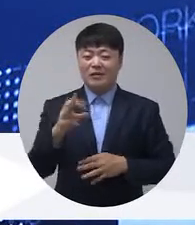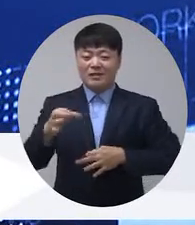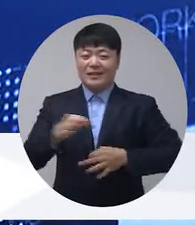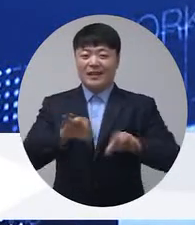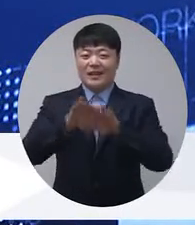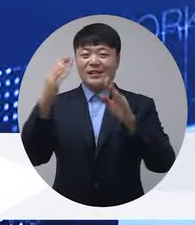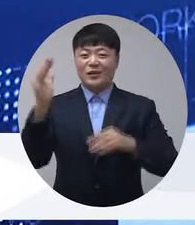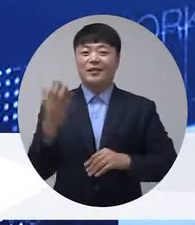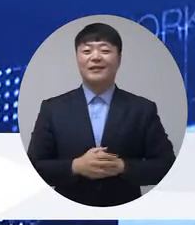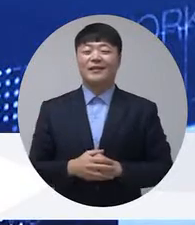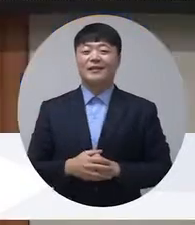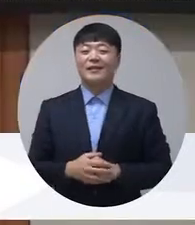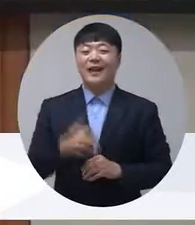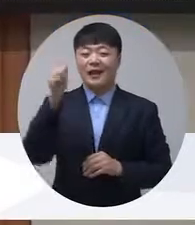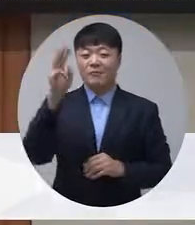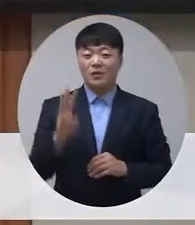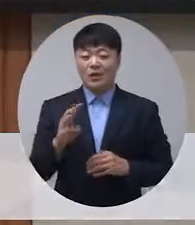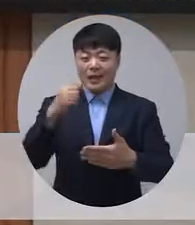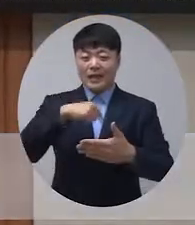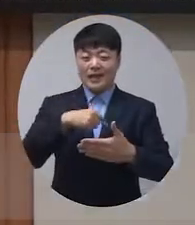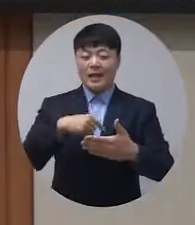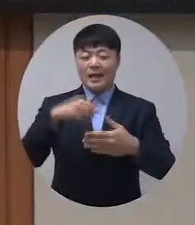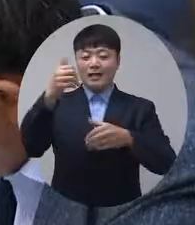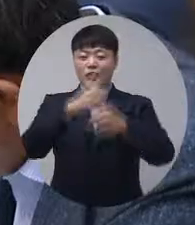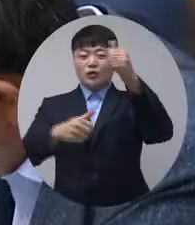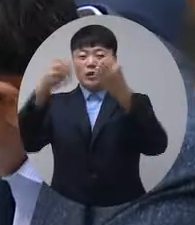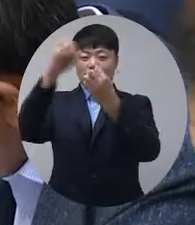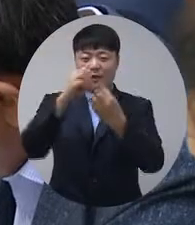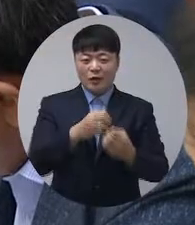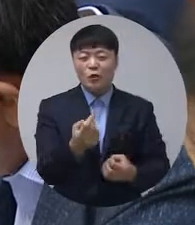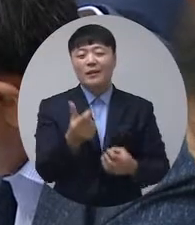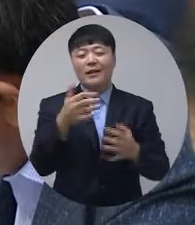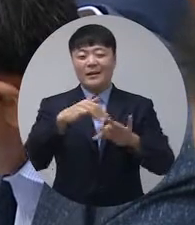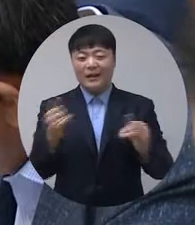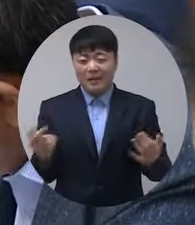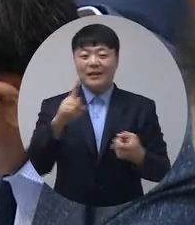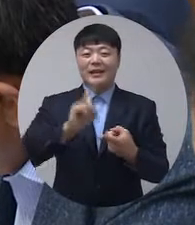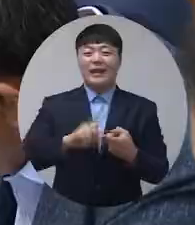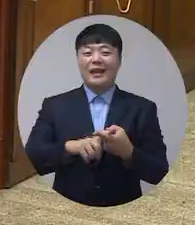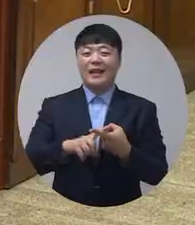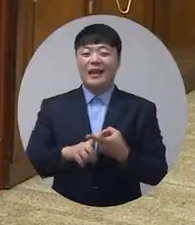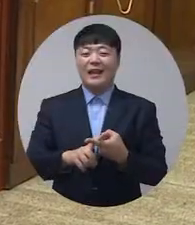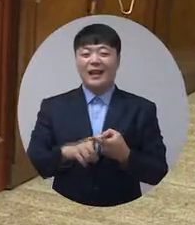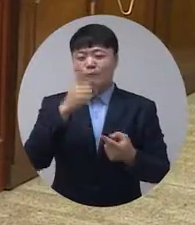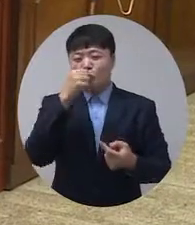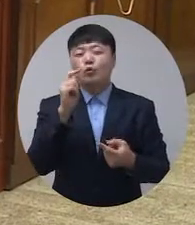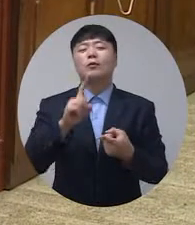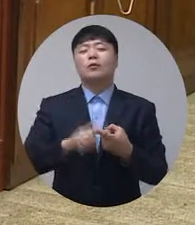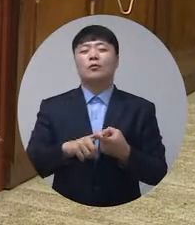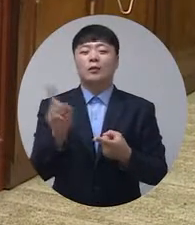시장에서 개최됐습니다 합천군은 전통시장과 소상공인 등을 중심으로 차감 경기가 부진하면 에 따라